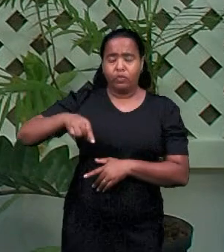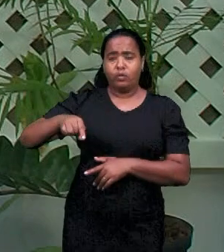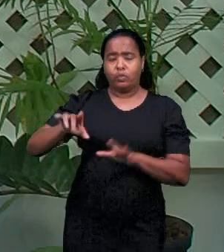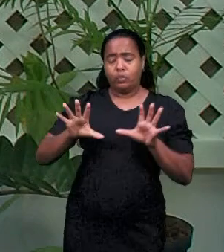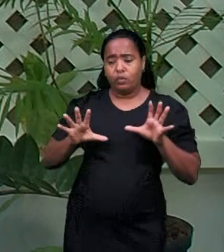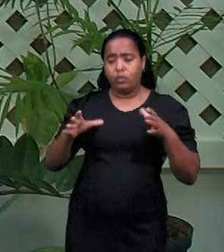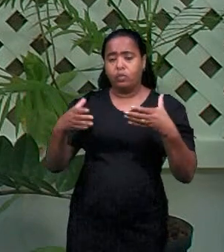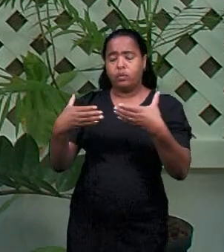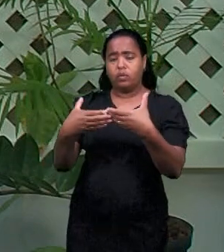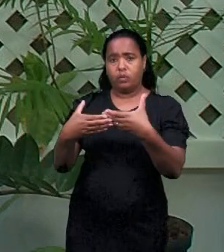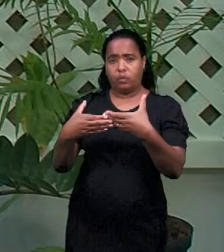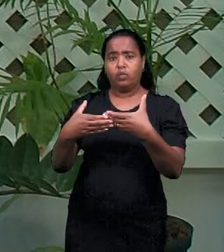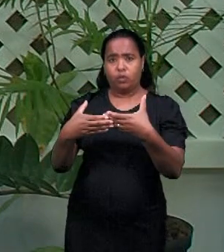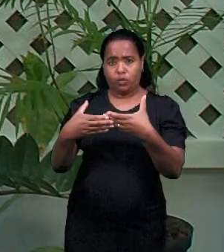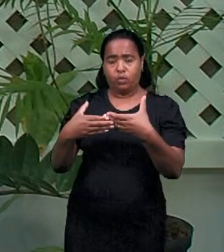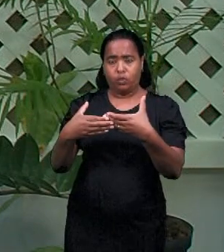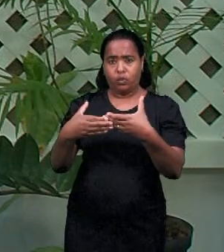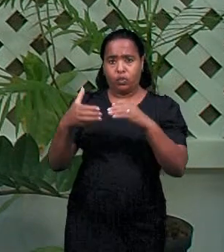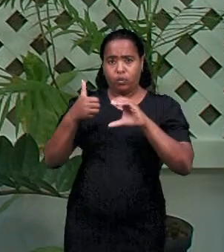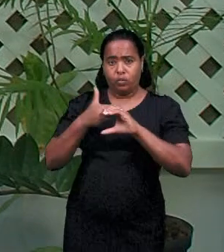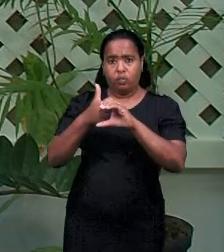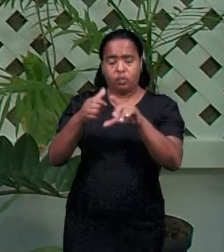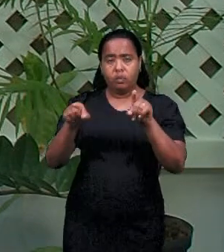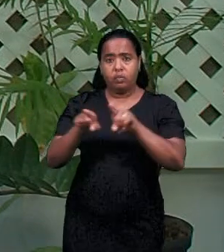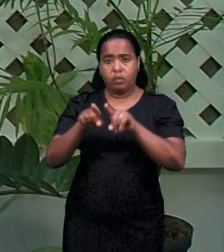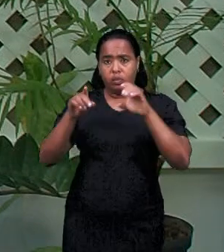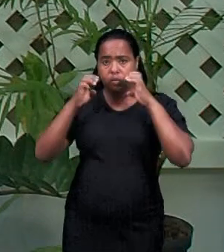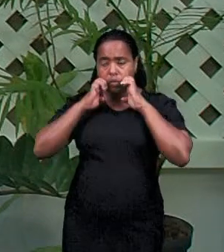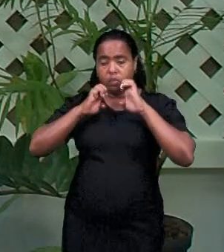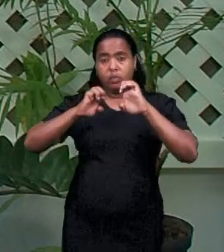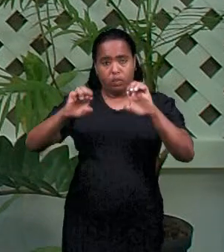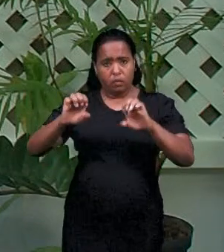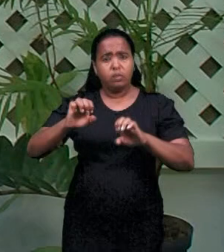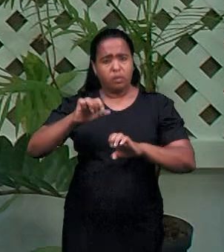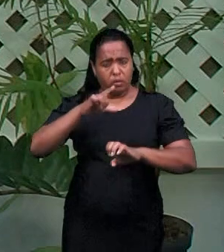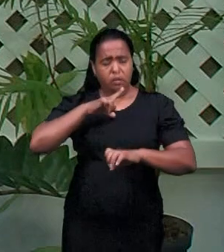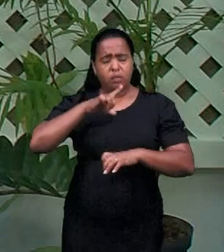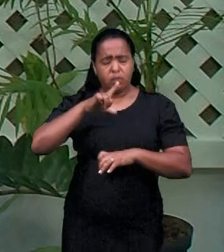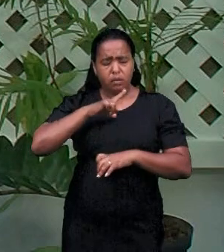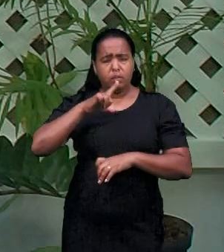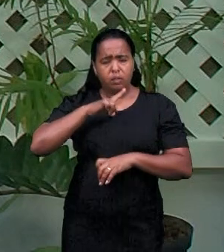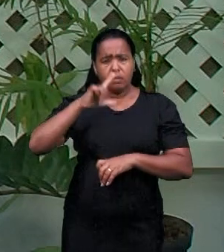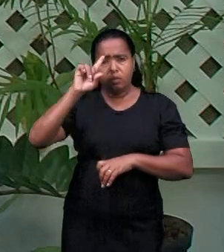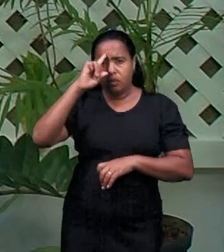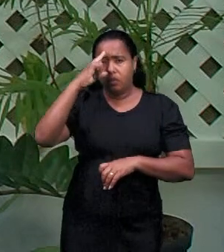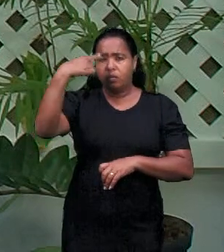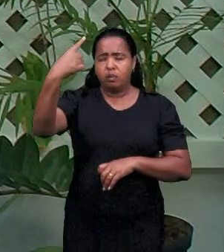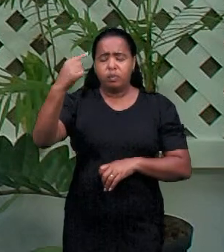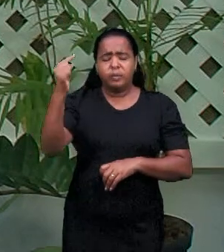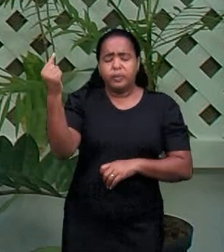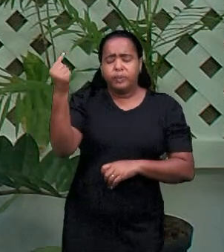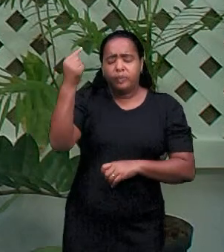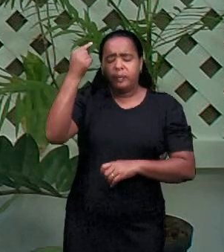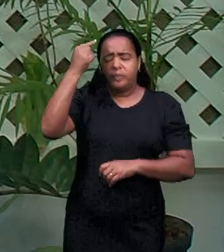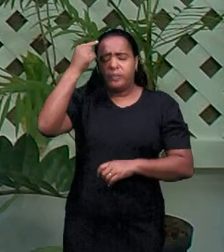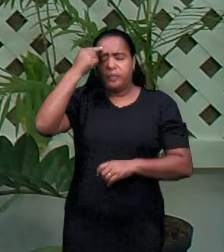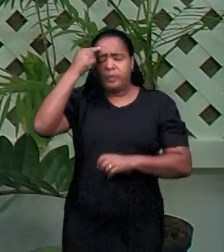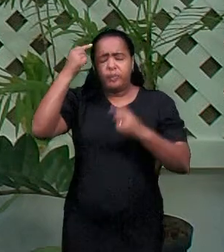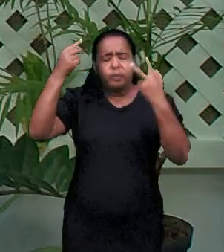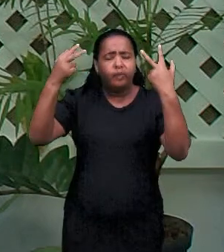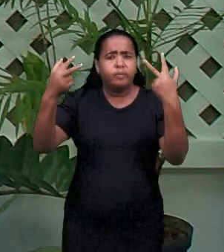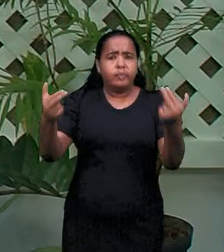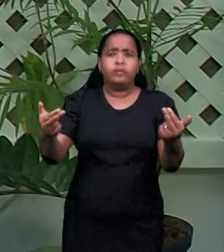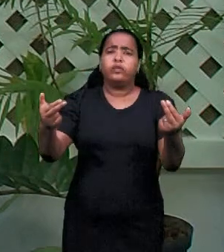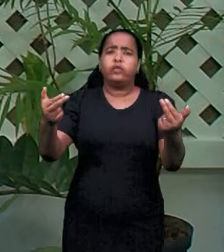évangélique. Nous avons les mêmes idées, les mêmes pensées des fois, la même manière